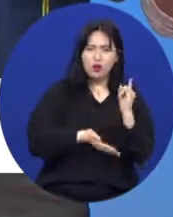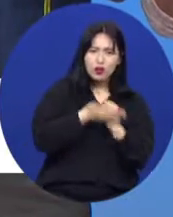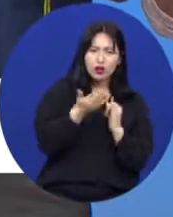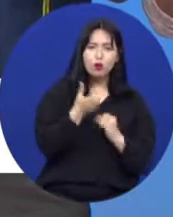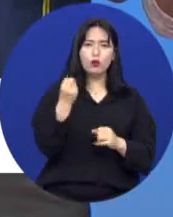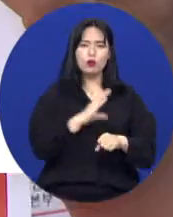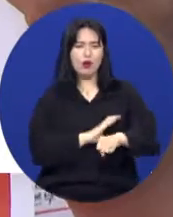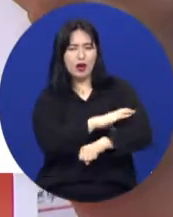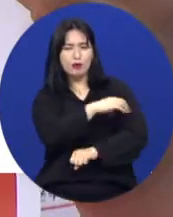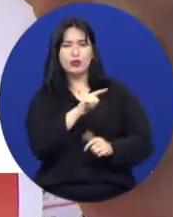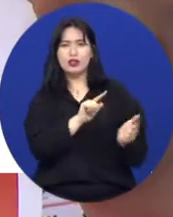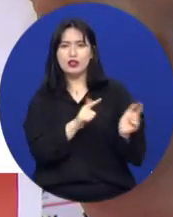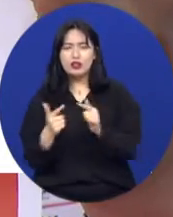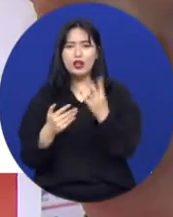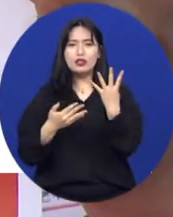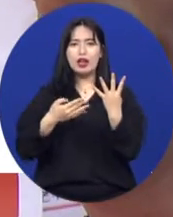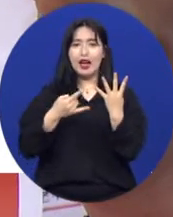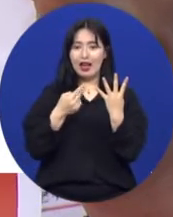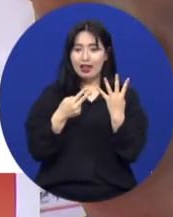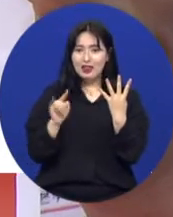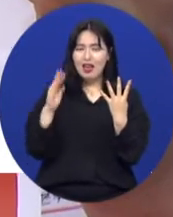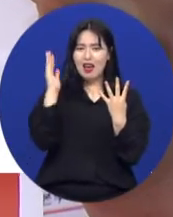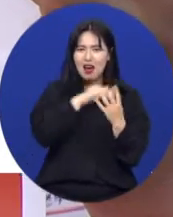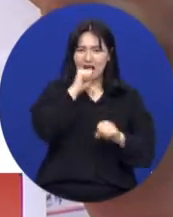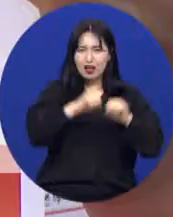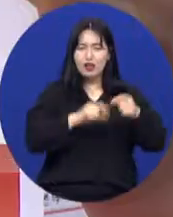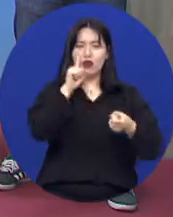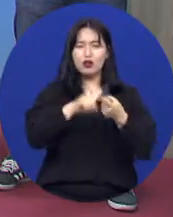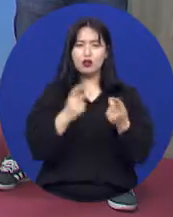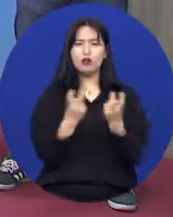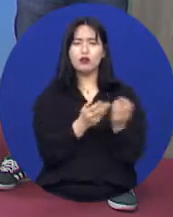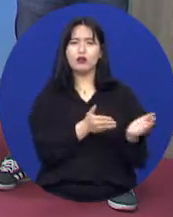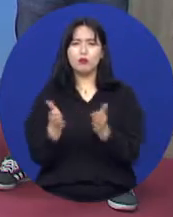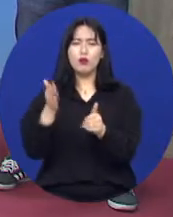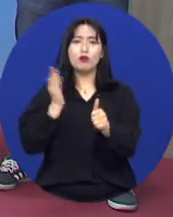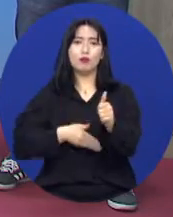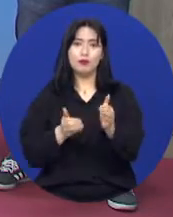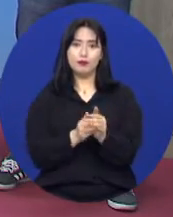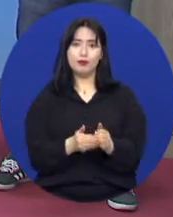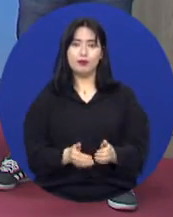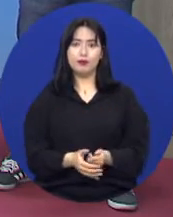각질 등 4대 악행에 대책을 수립하라 고 촉구했습니다